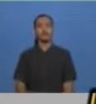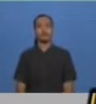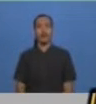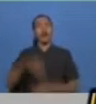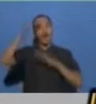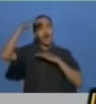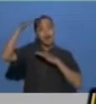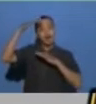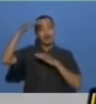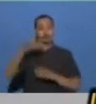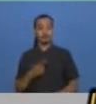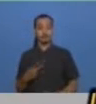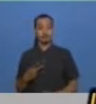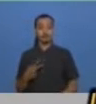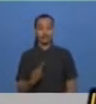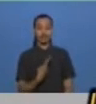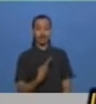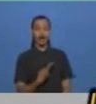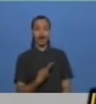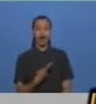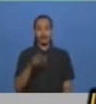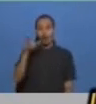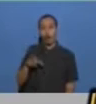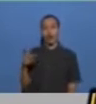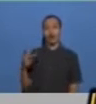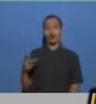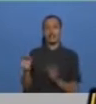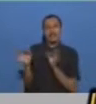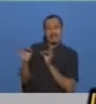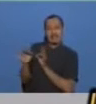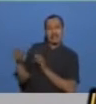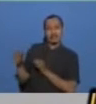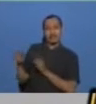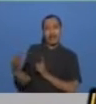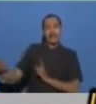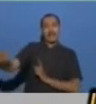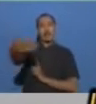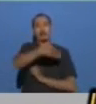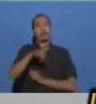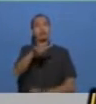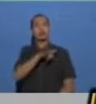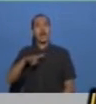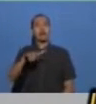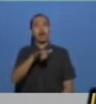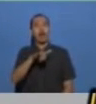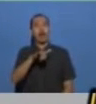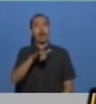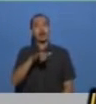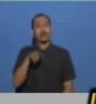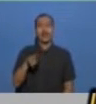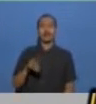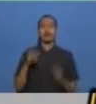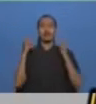diri kita, melindungi orang-orang yang terdekat dengan kita, orang-orang yang kalau bahasa Jawanya saomah